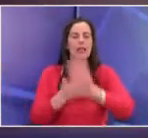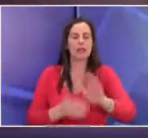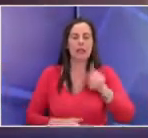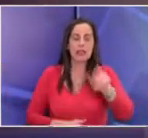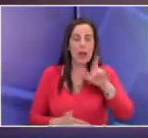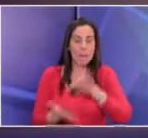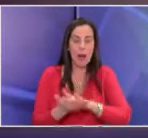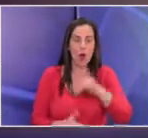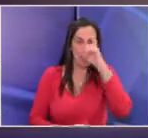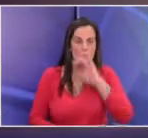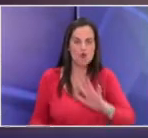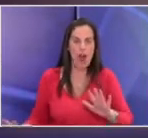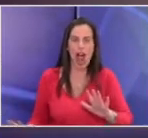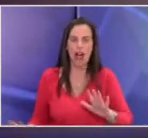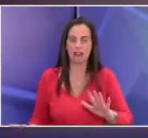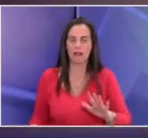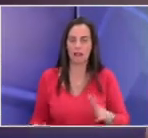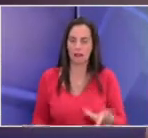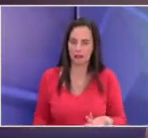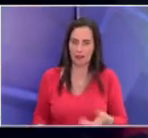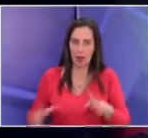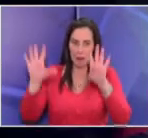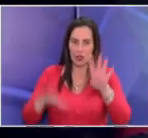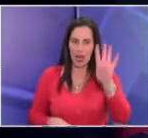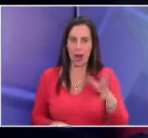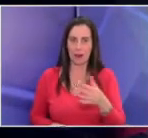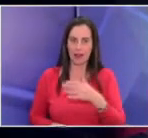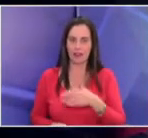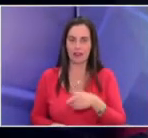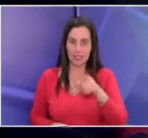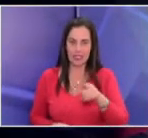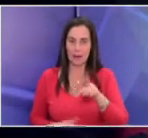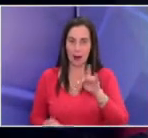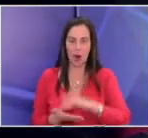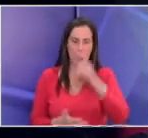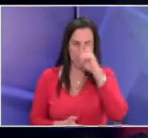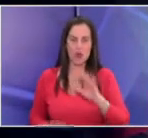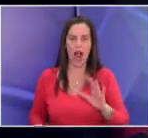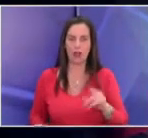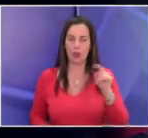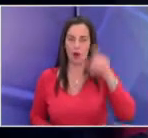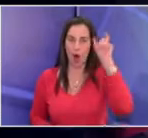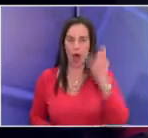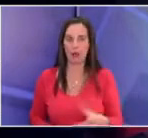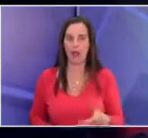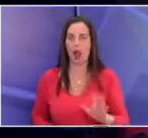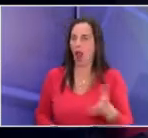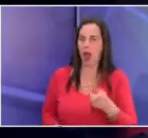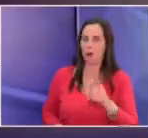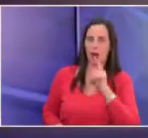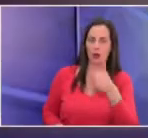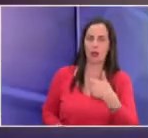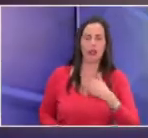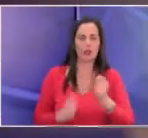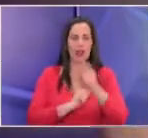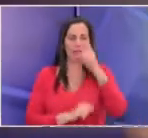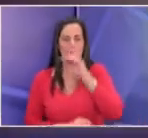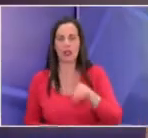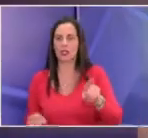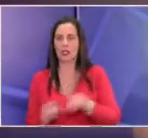נדבר רגע על החקיקות. אבל כמובן, מה שהזכירו פה, כל הנושא של הנכים, וכמובן הקשישים והקצבאות לזקנים